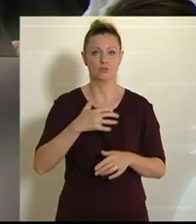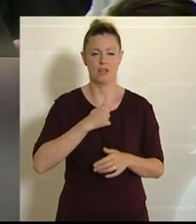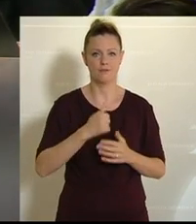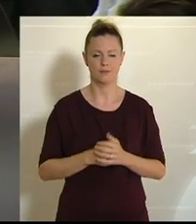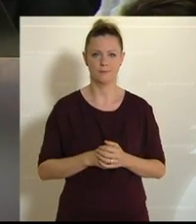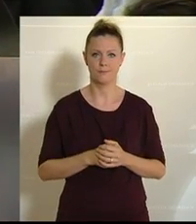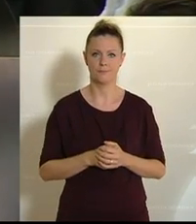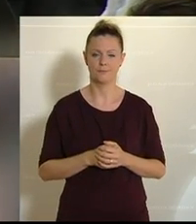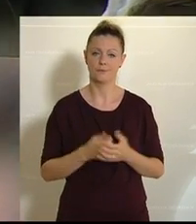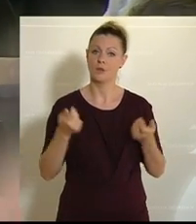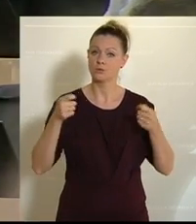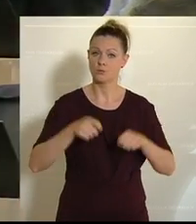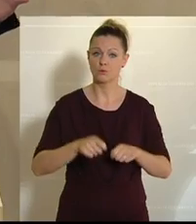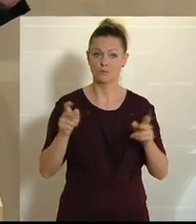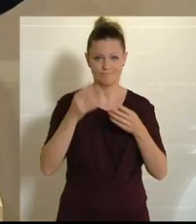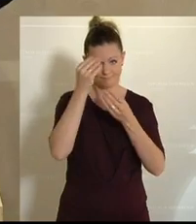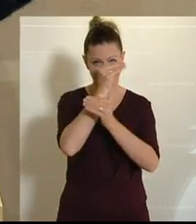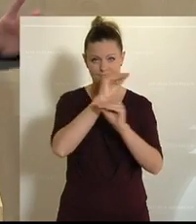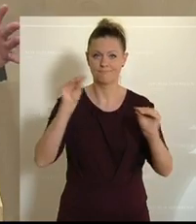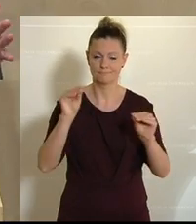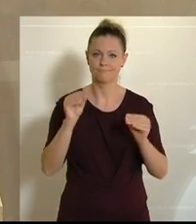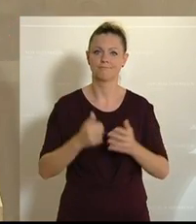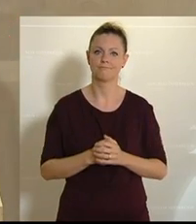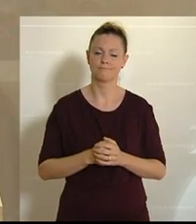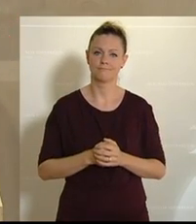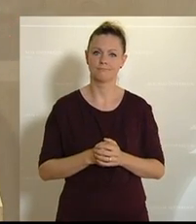Abschließend darf ich festhalten, ich glaube, wir haben eine sehr intensive